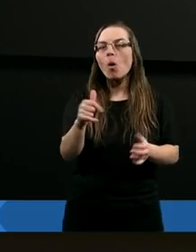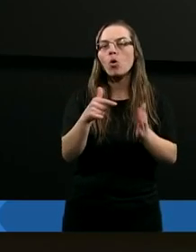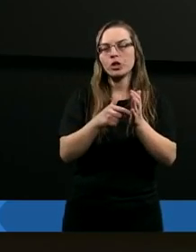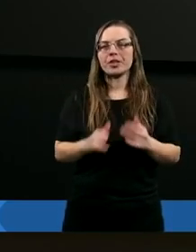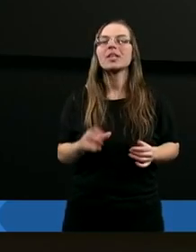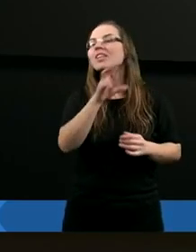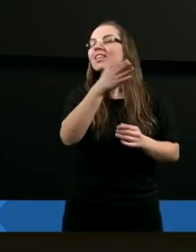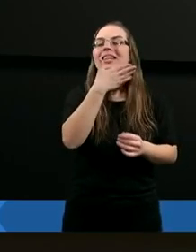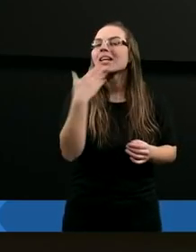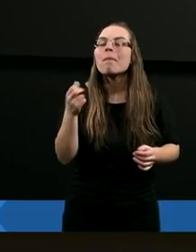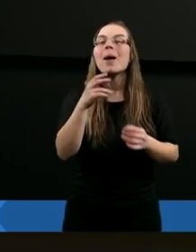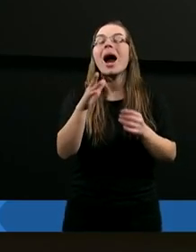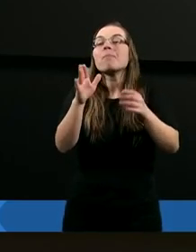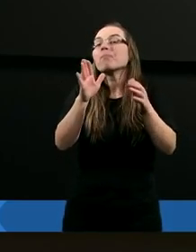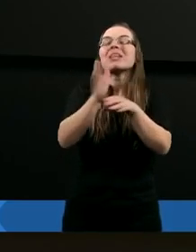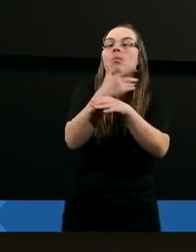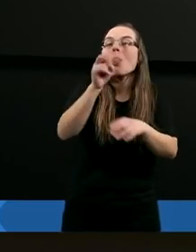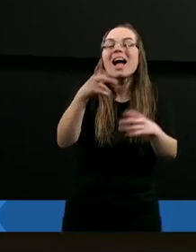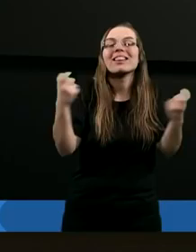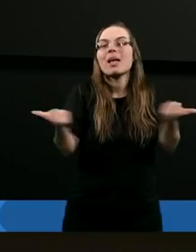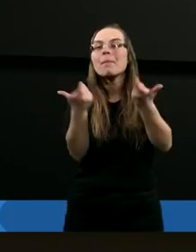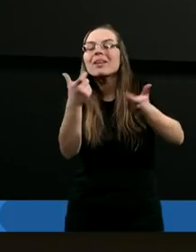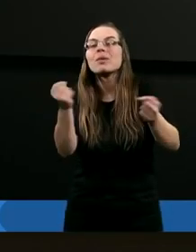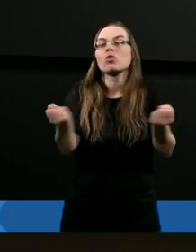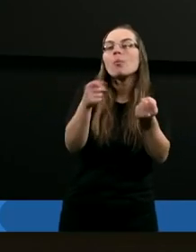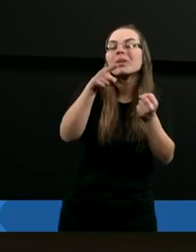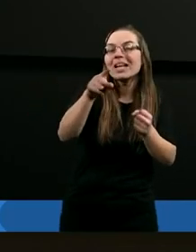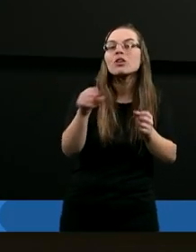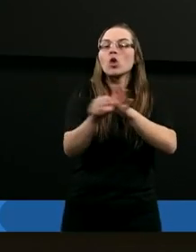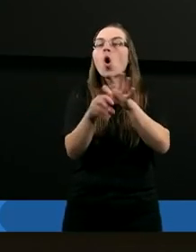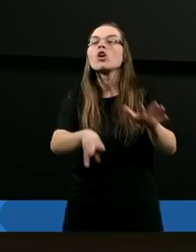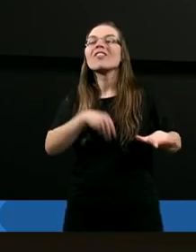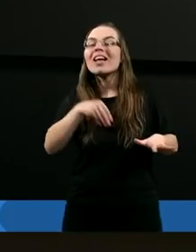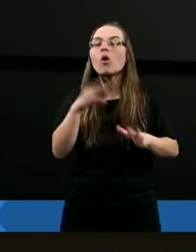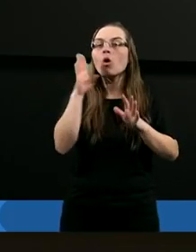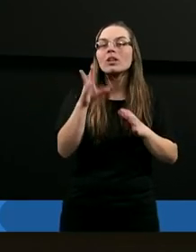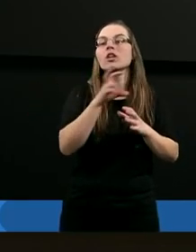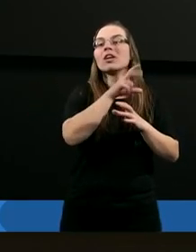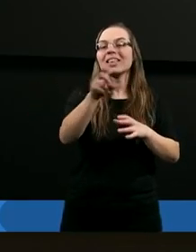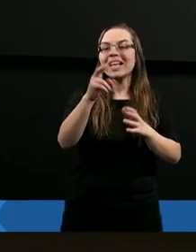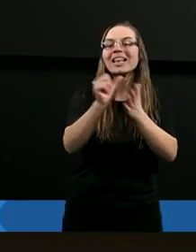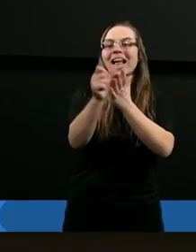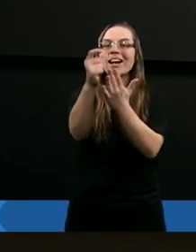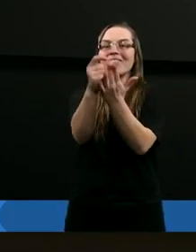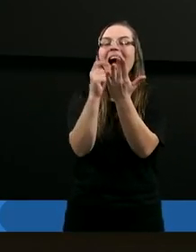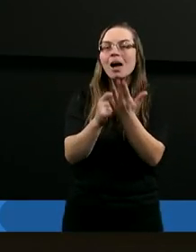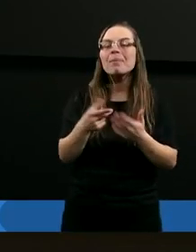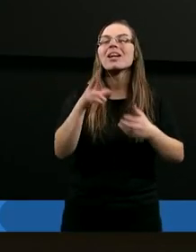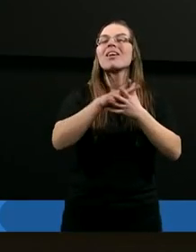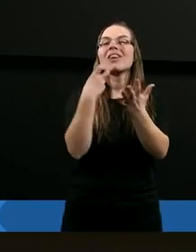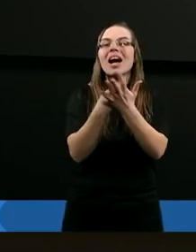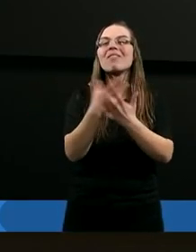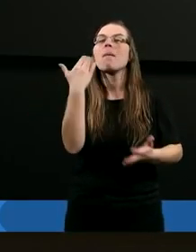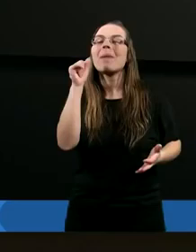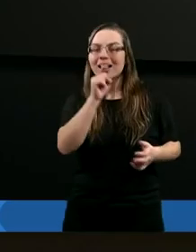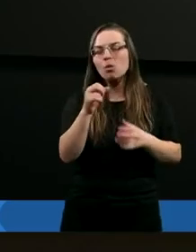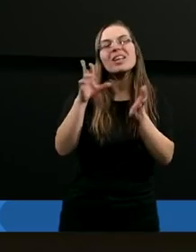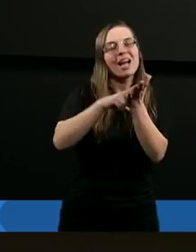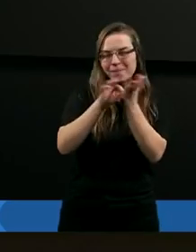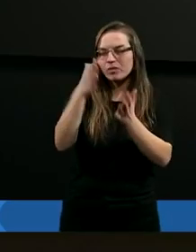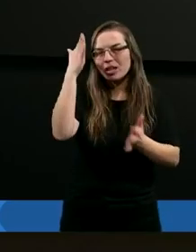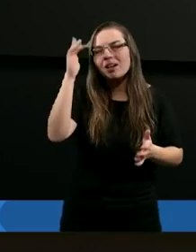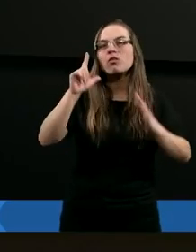Ale czy nie ma takiego niebezpieczeństwa w tym podążaniu do świętości? Jest taki fragment w Ewangelii Mateusza, pewnie